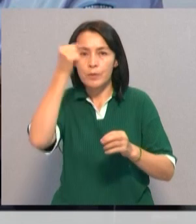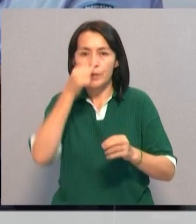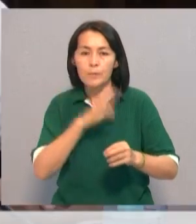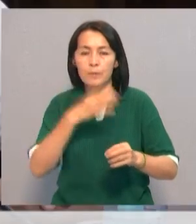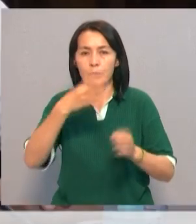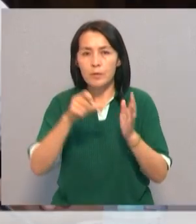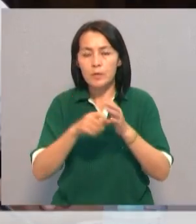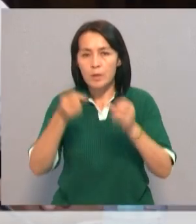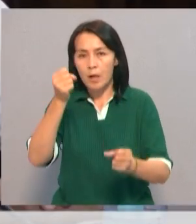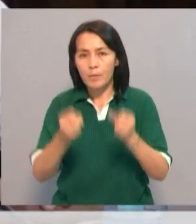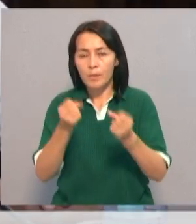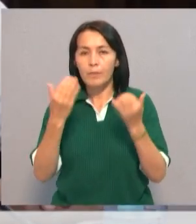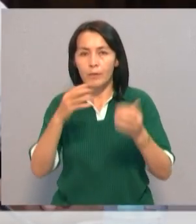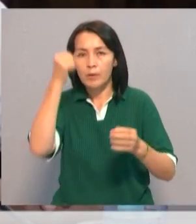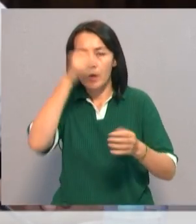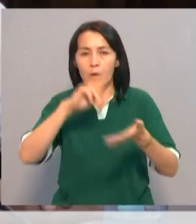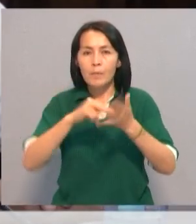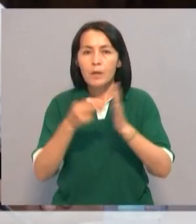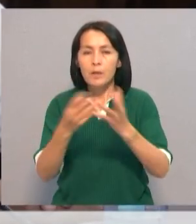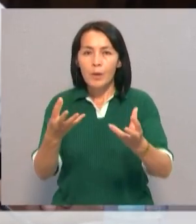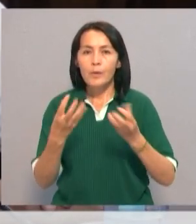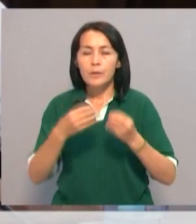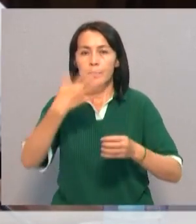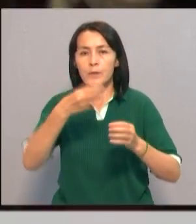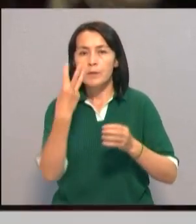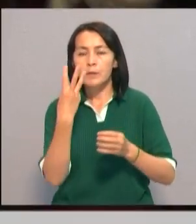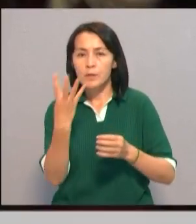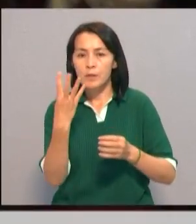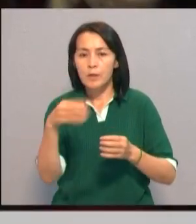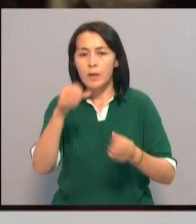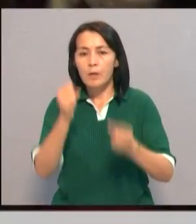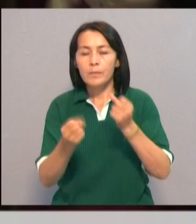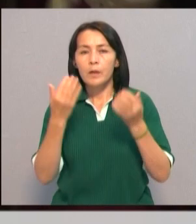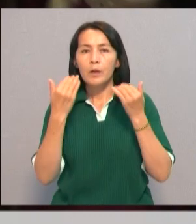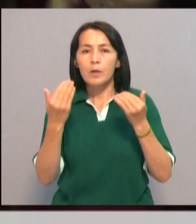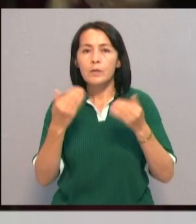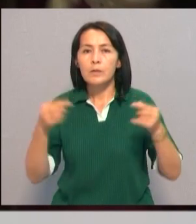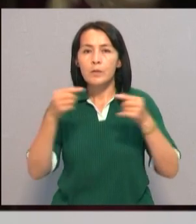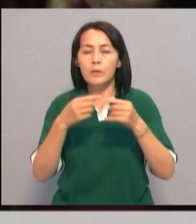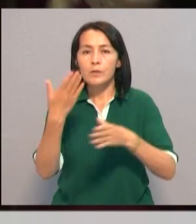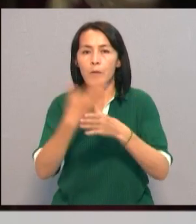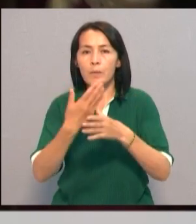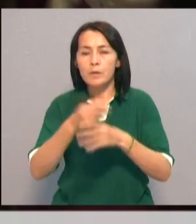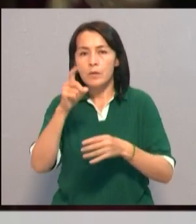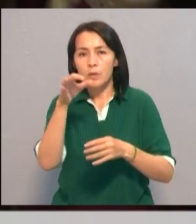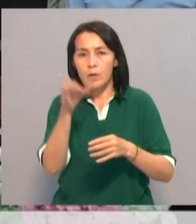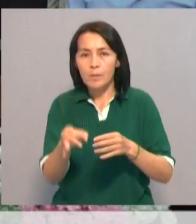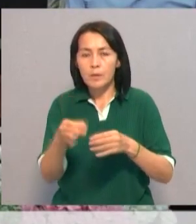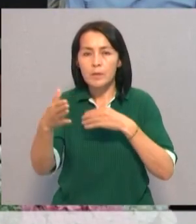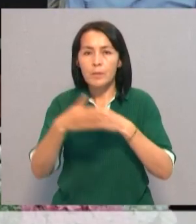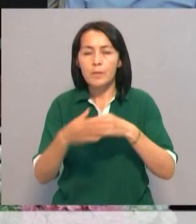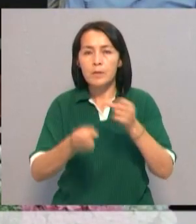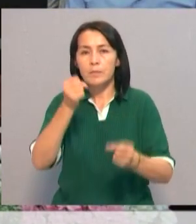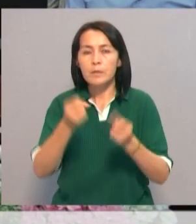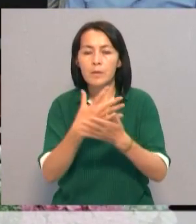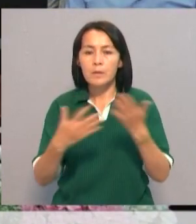поступило 46 автомобилей, а в этом году планируется получить 54 автомобиля. Таким образом, точки поддержки на 100% покрыты